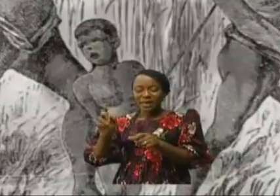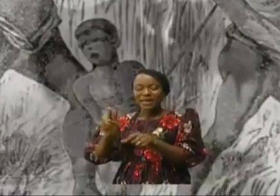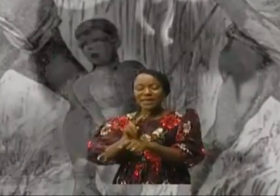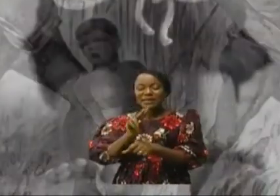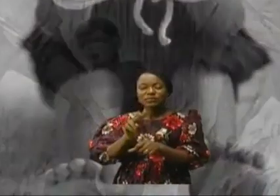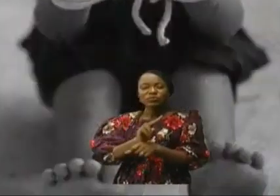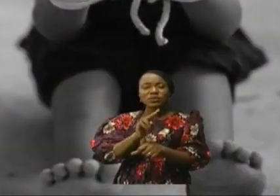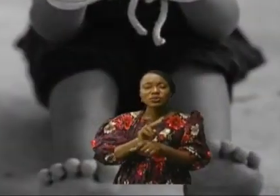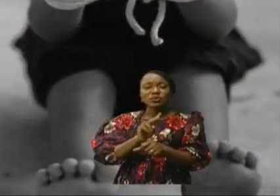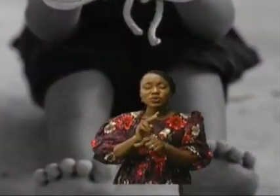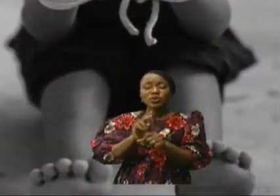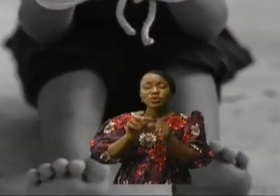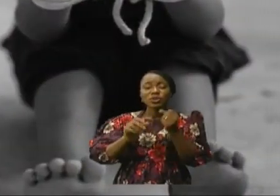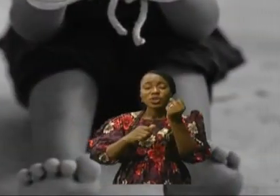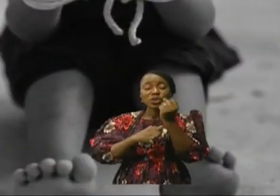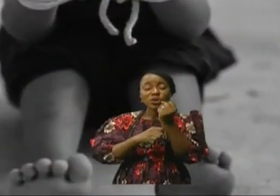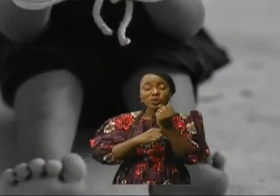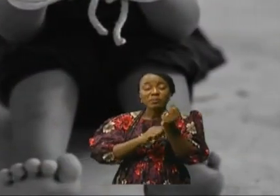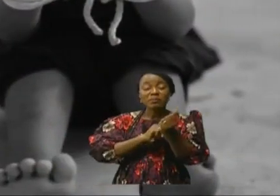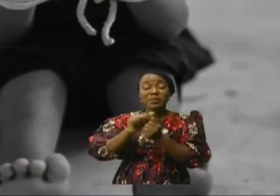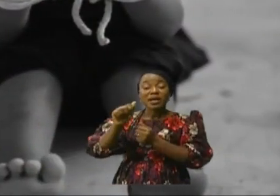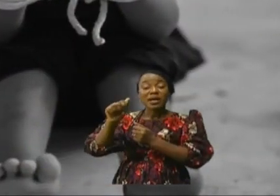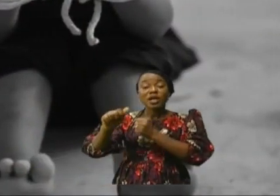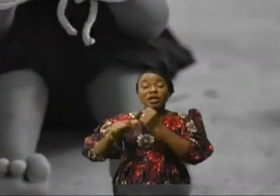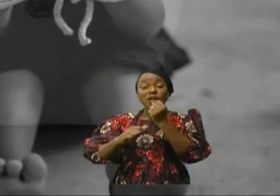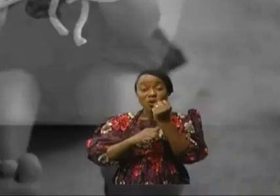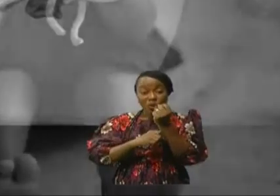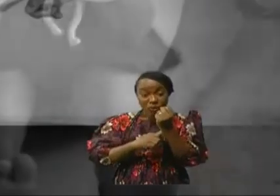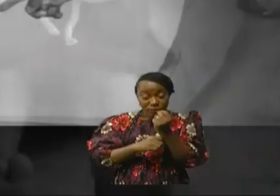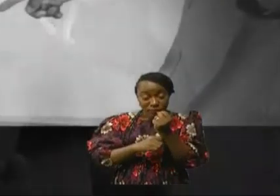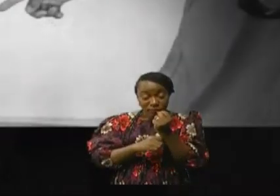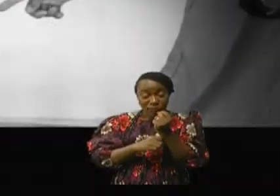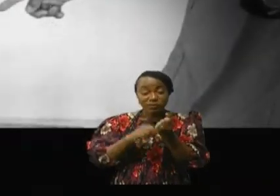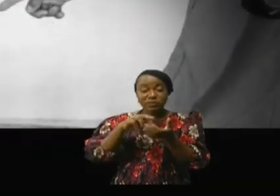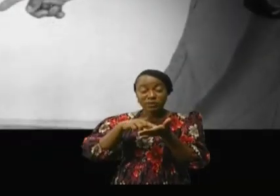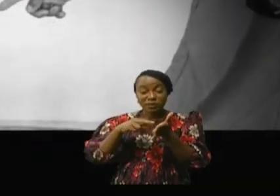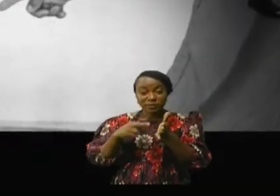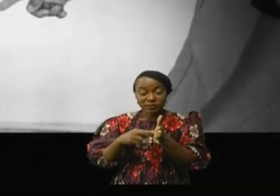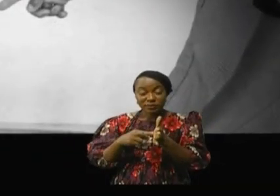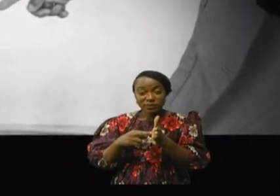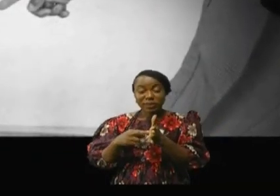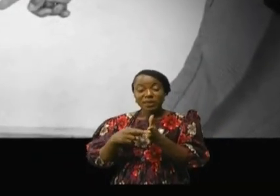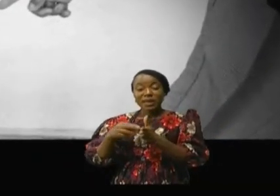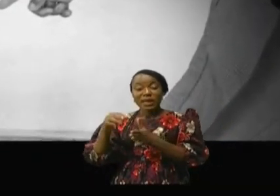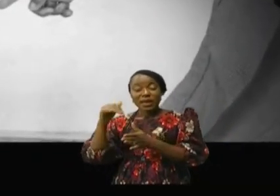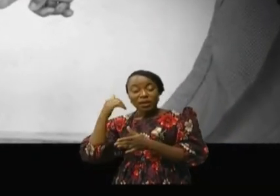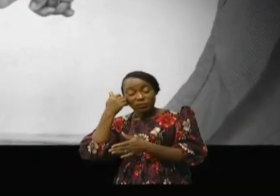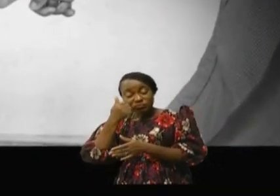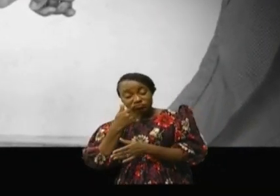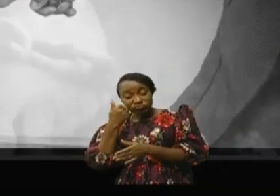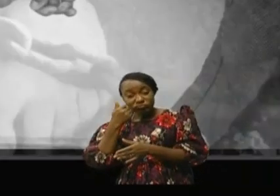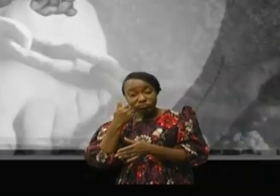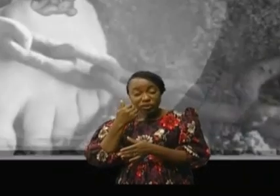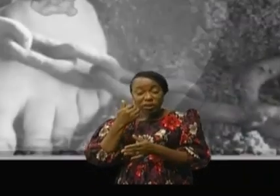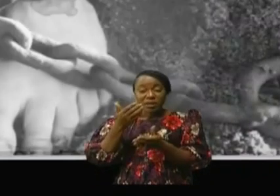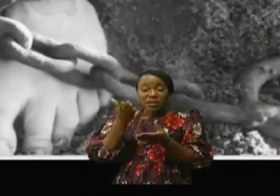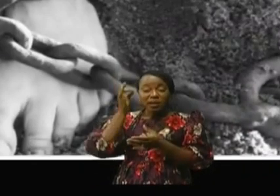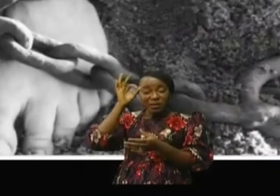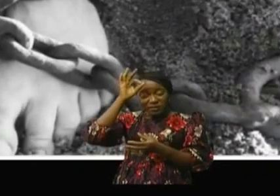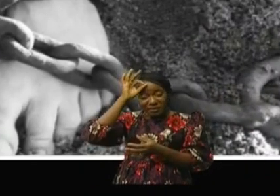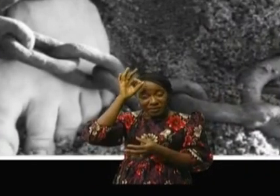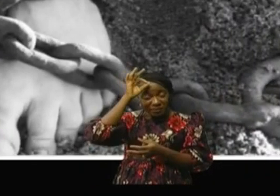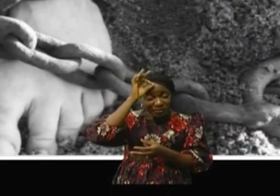Ce sont des violences multiformes basées sur la prostitution, la mendicité, l'enrôlement des enfants dans les groupes armés, la